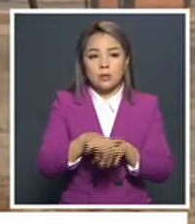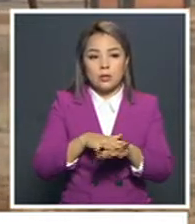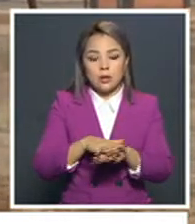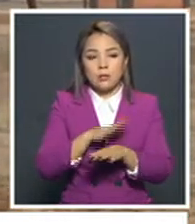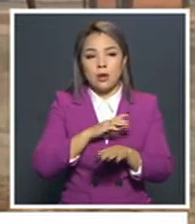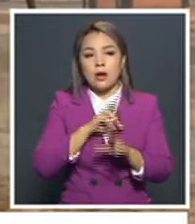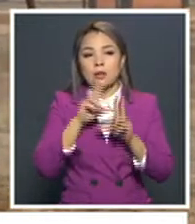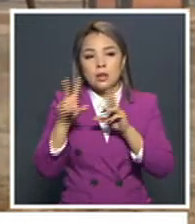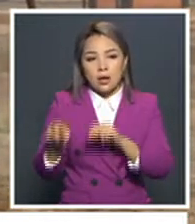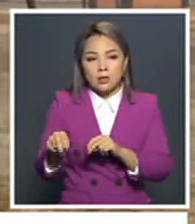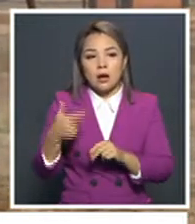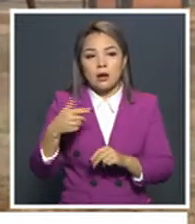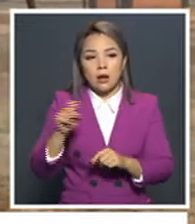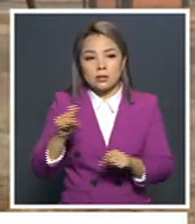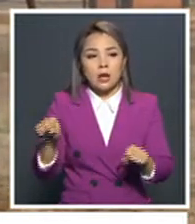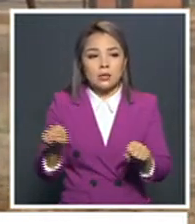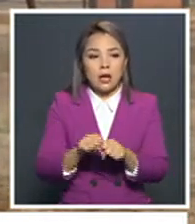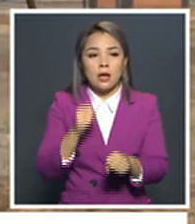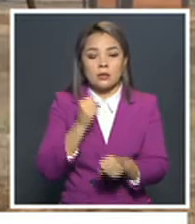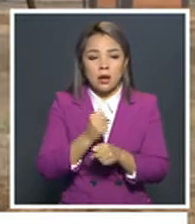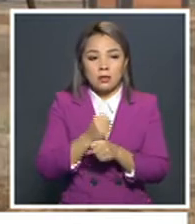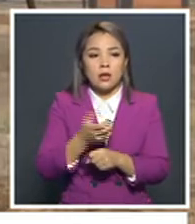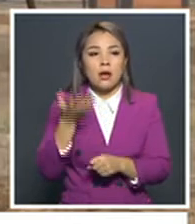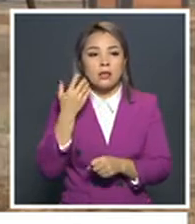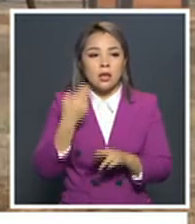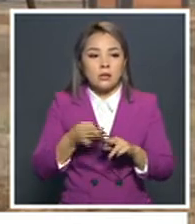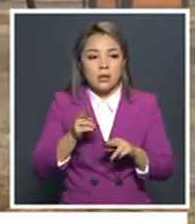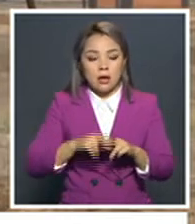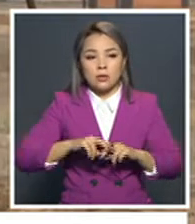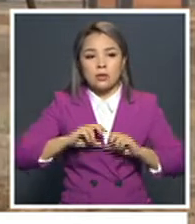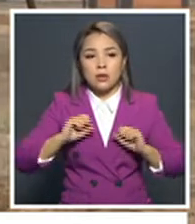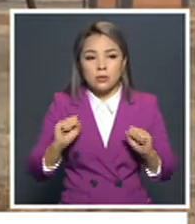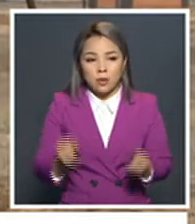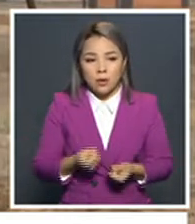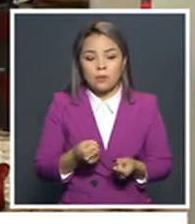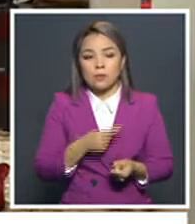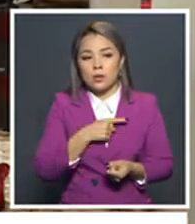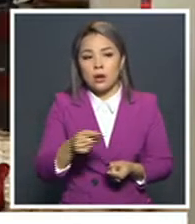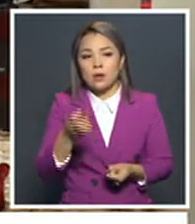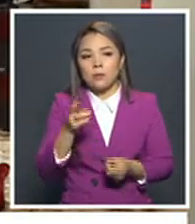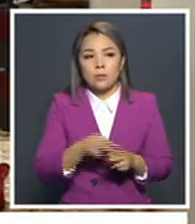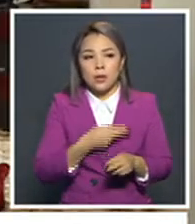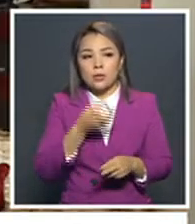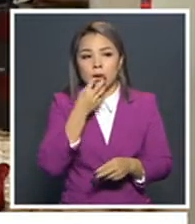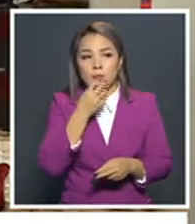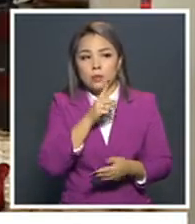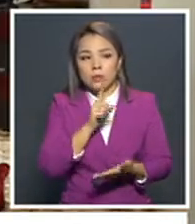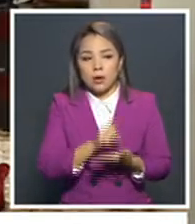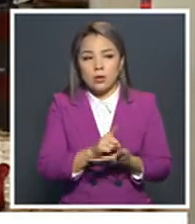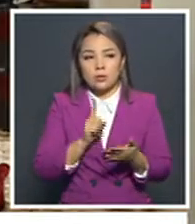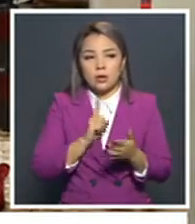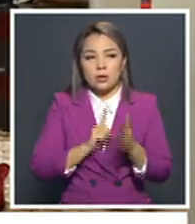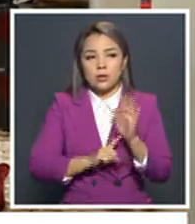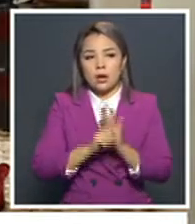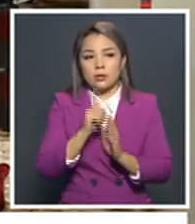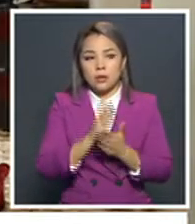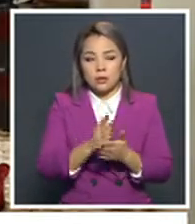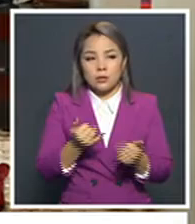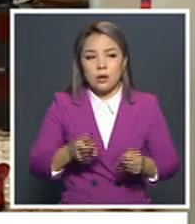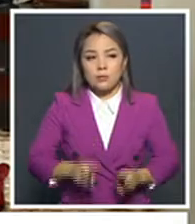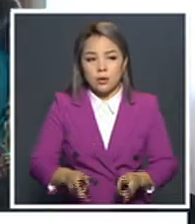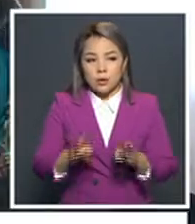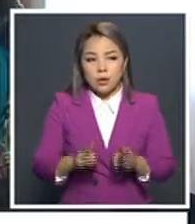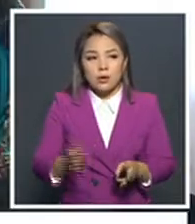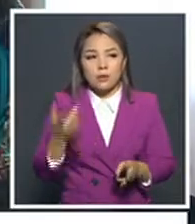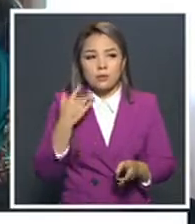деген уәдесіне сенгендерін айтады. Алайда алдағы қысты да жылусыз қарсы алмақшы. Айгүл Сағынай қызының күні от жағып күл